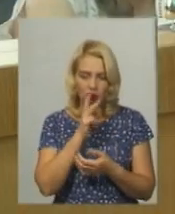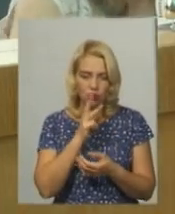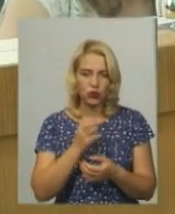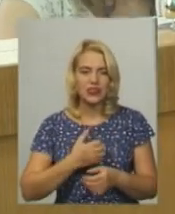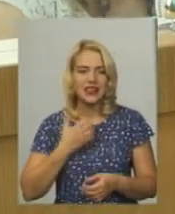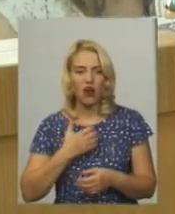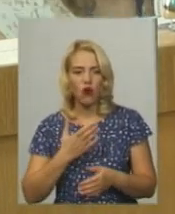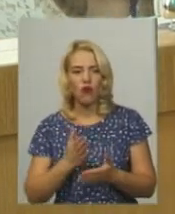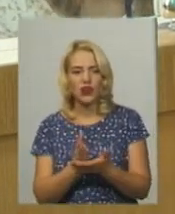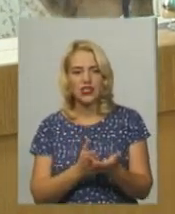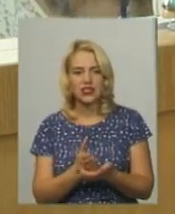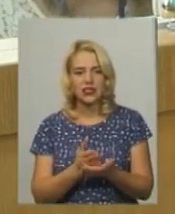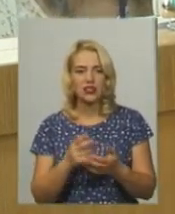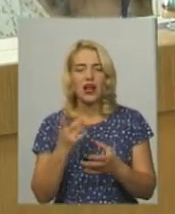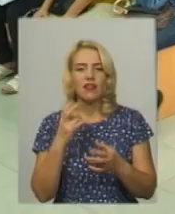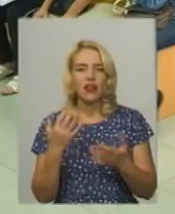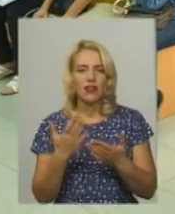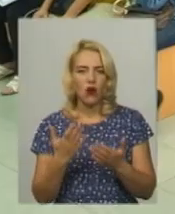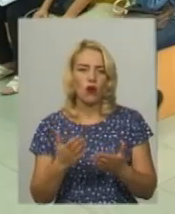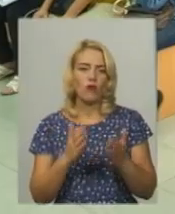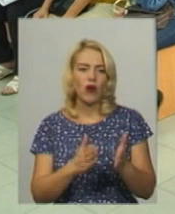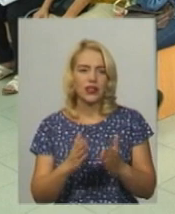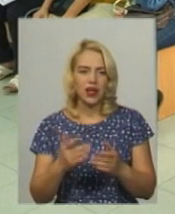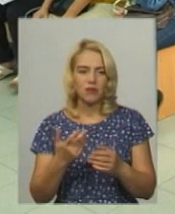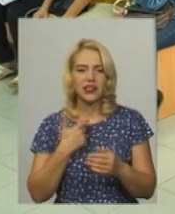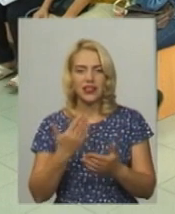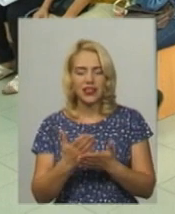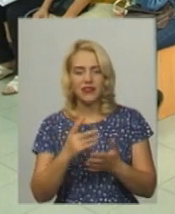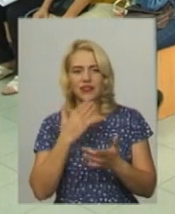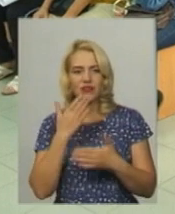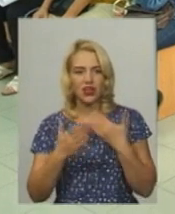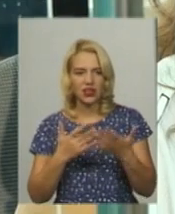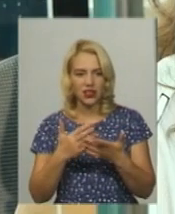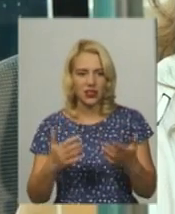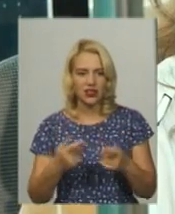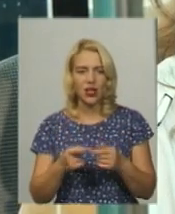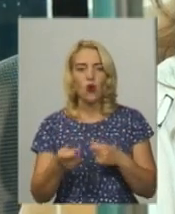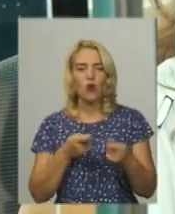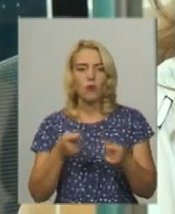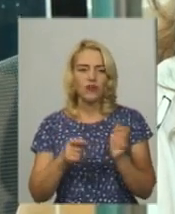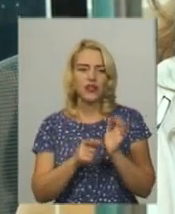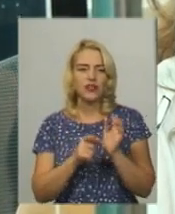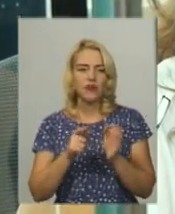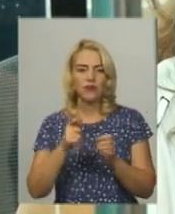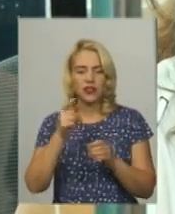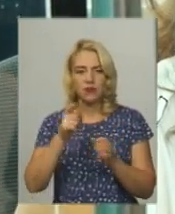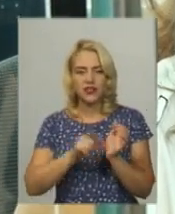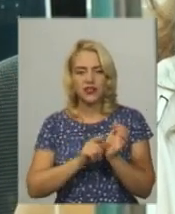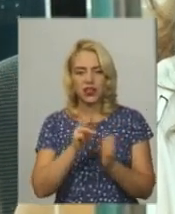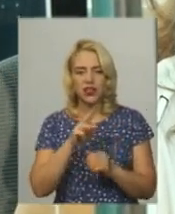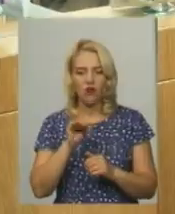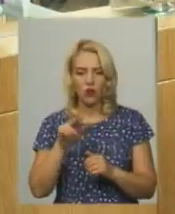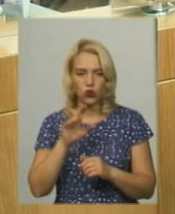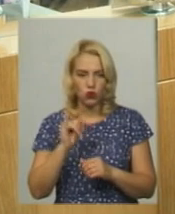якому етапі розгляду перебувають звернення тощо. В управлінні Пенсійного фонду України Хмельницькому роботу нового сервісу пообіцяли прокоментувати не